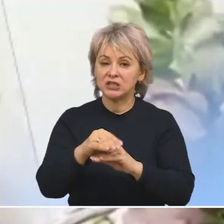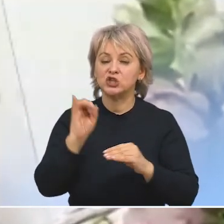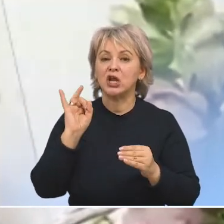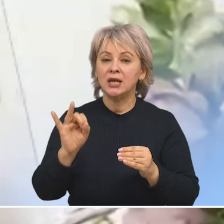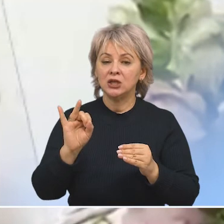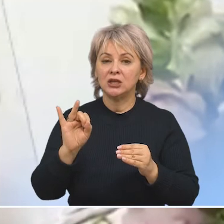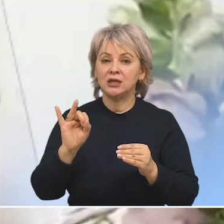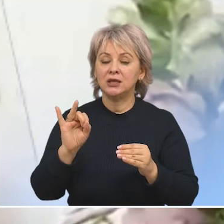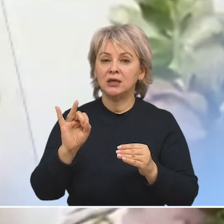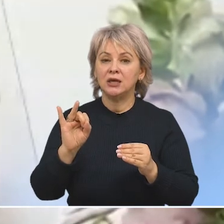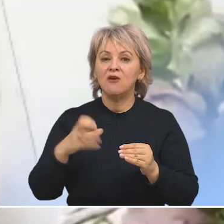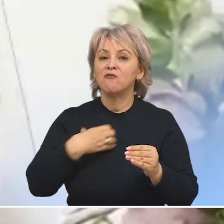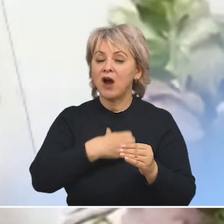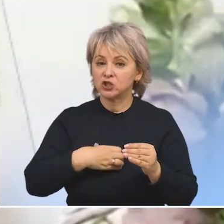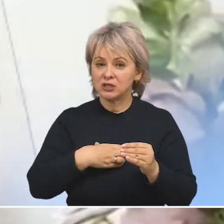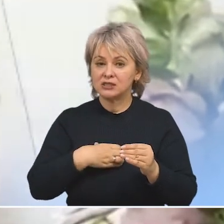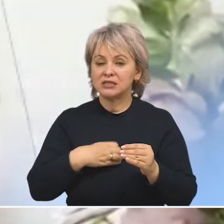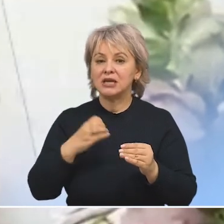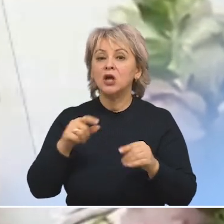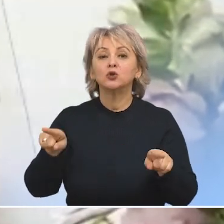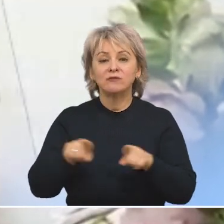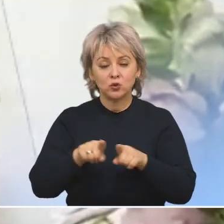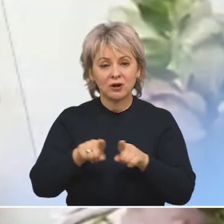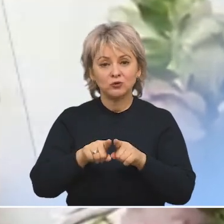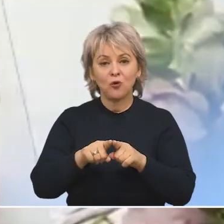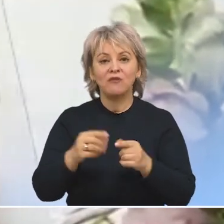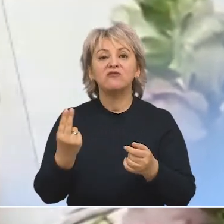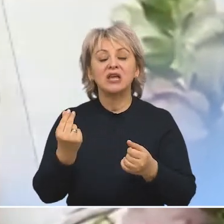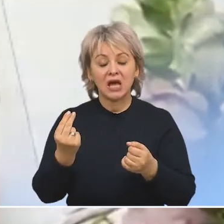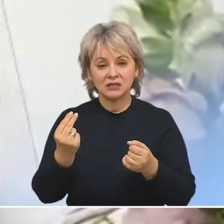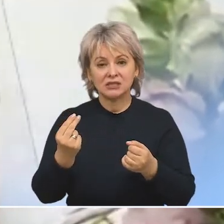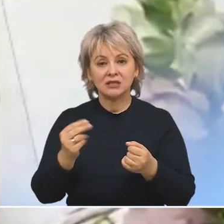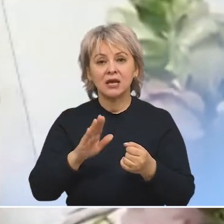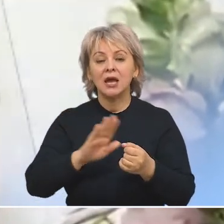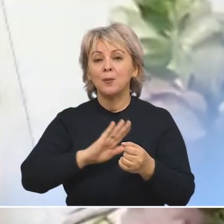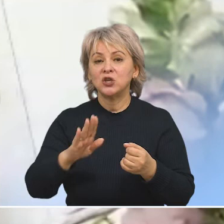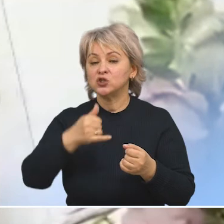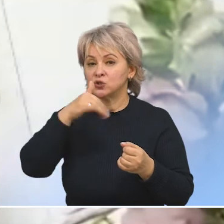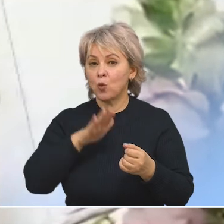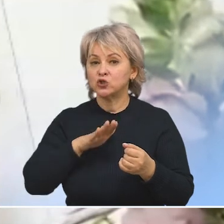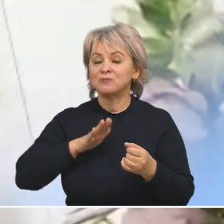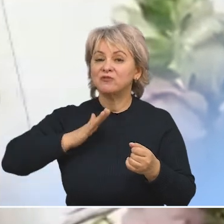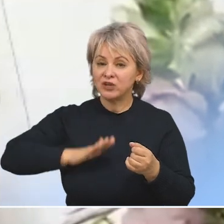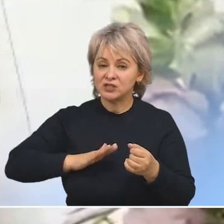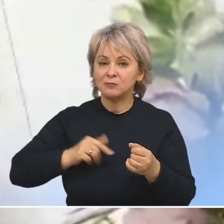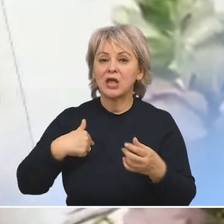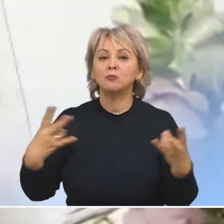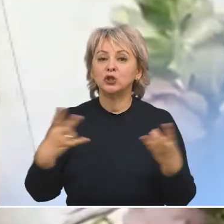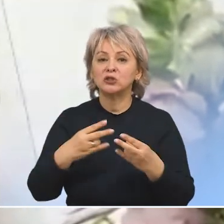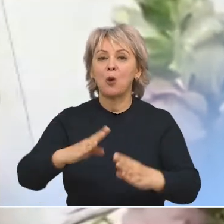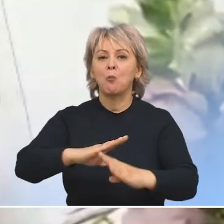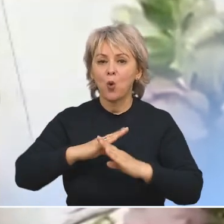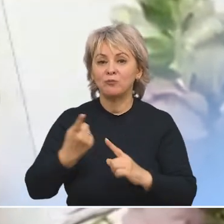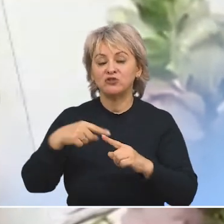дополнительных и о важности их, да, но тем не менее финансово не потянем их. Нам необходима